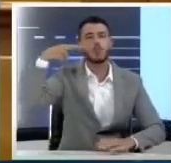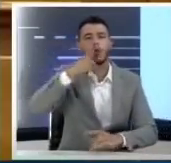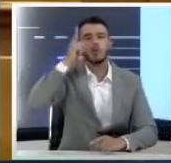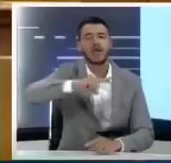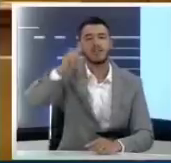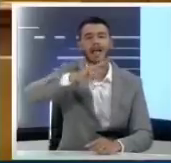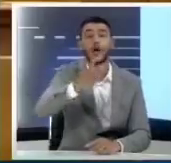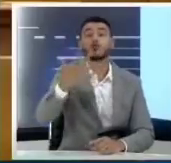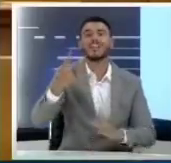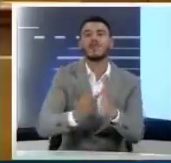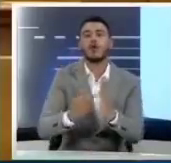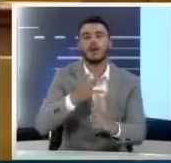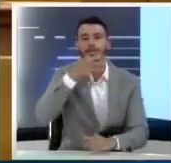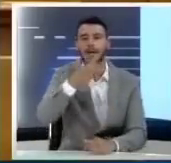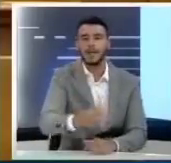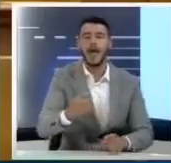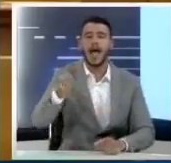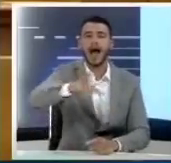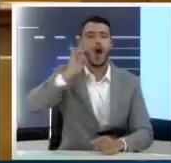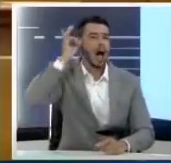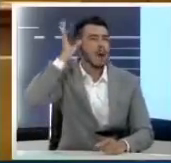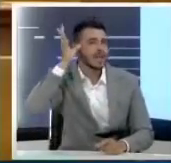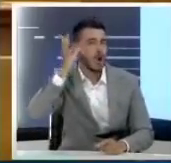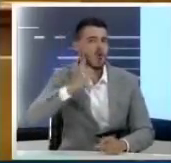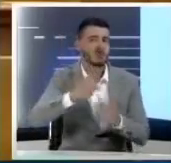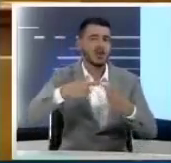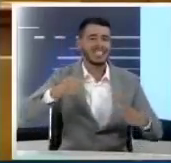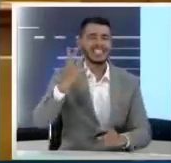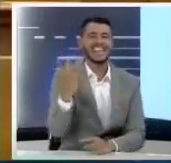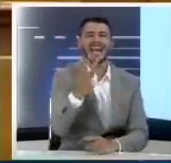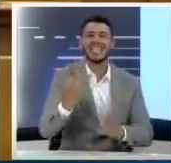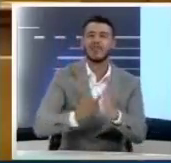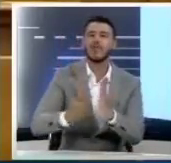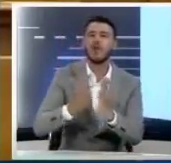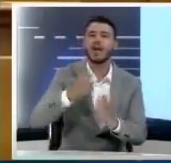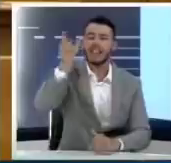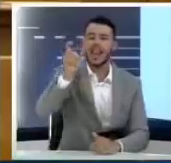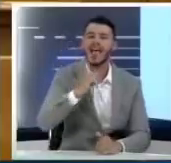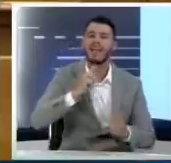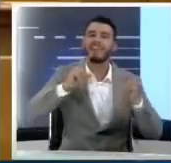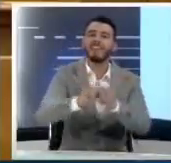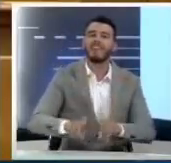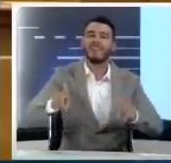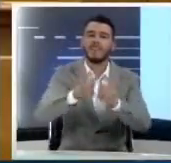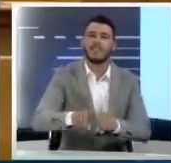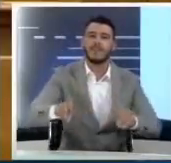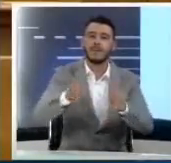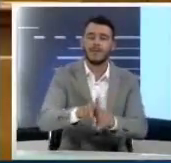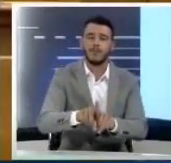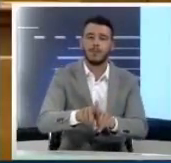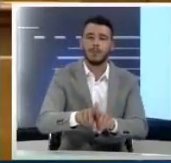αναξιόπιστους, για πατεώνες, άλλες 20 τόσες φορές, 44 φορές το σύνολο. Σχεδόν μια φορά